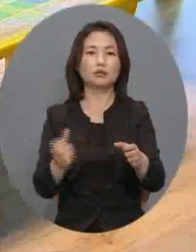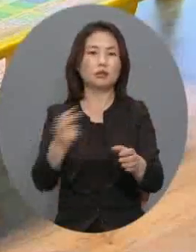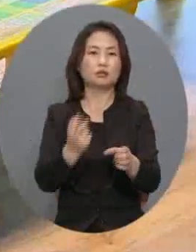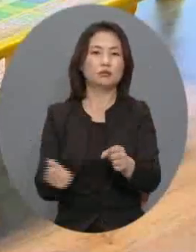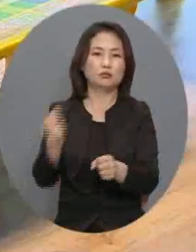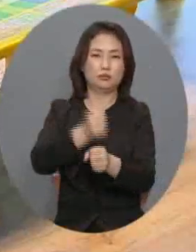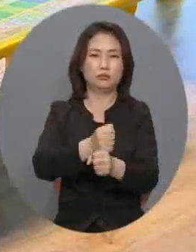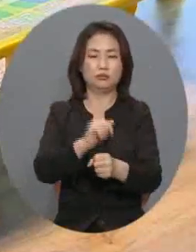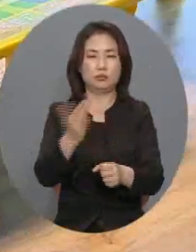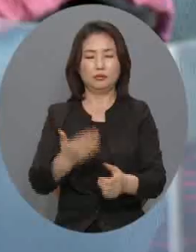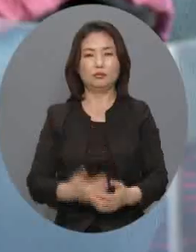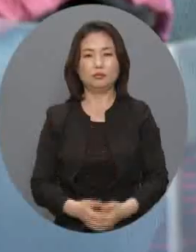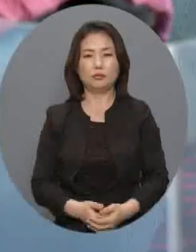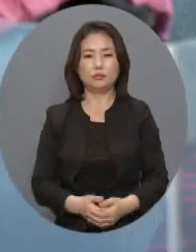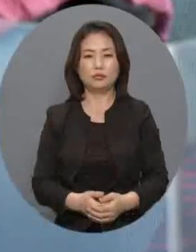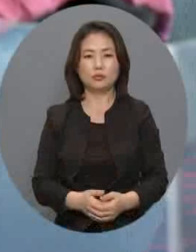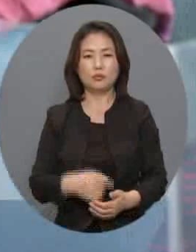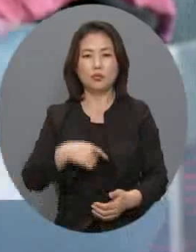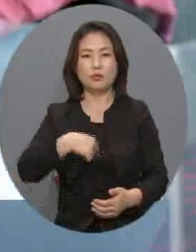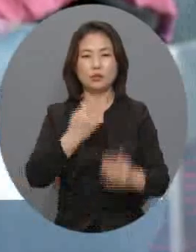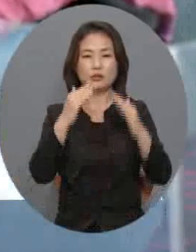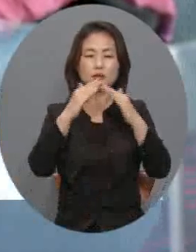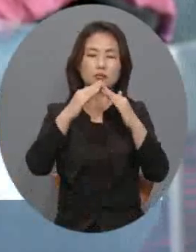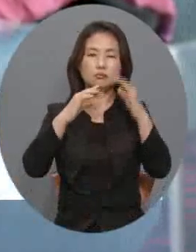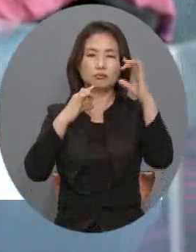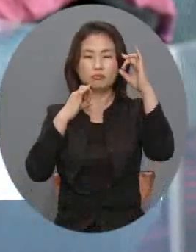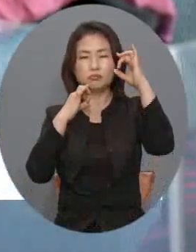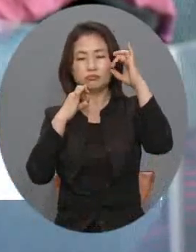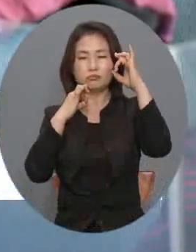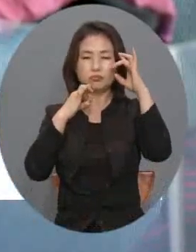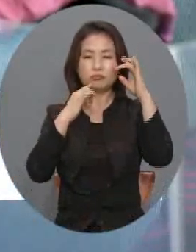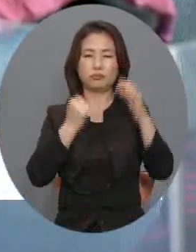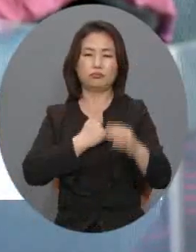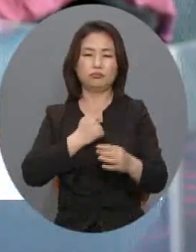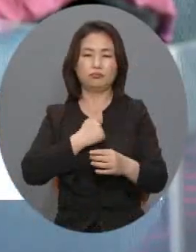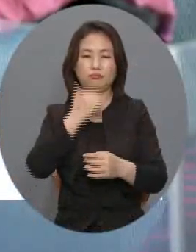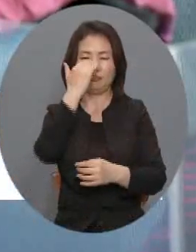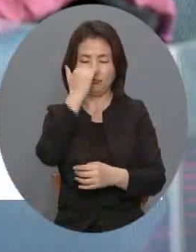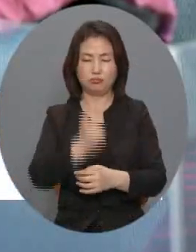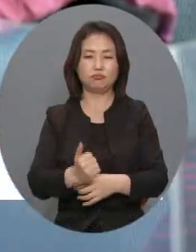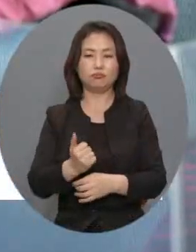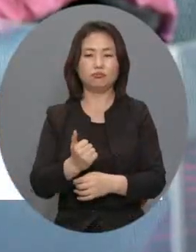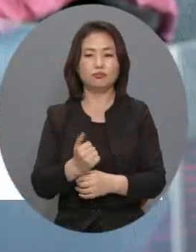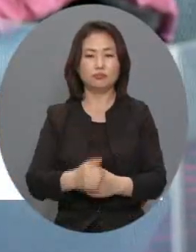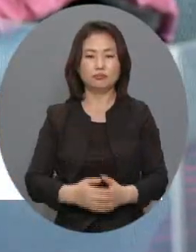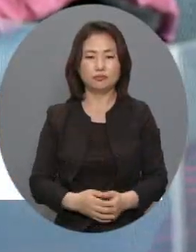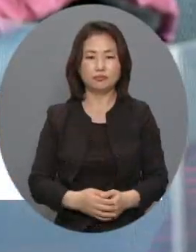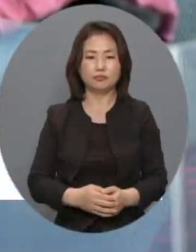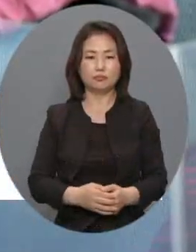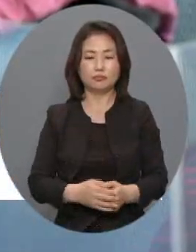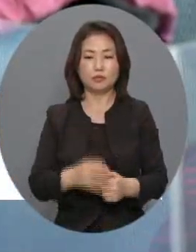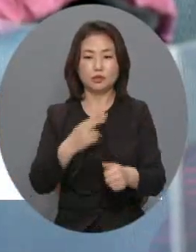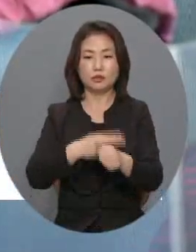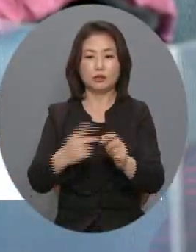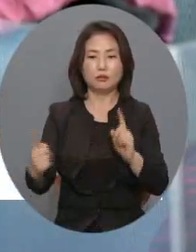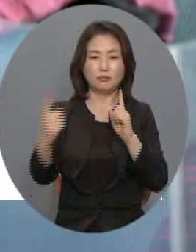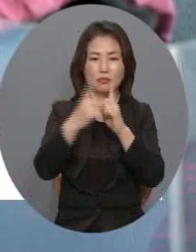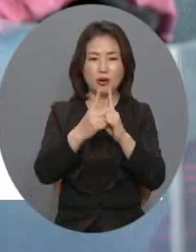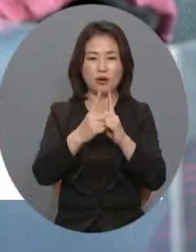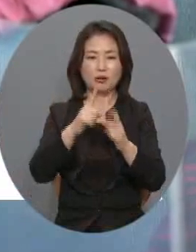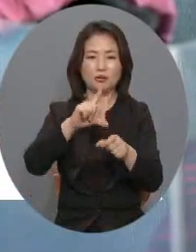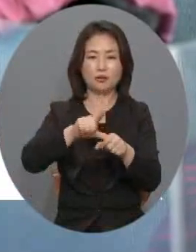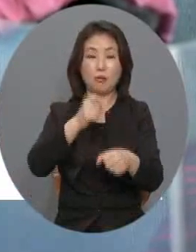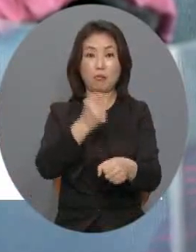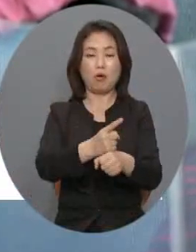재개됐기 때문입니다. 우리 혼자 이래들 앉아 시간 보내는 게 얼마나 지루해도 몰래요. 그렇던 게 많이 깨내고